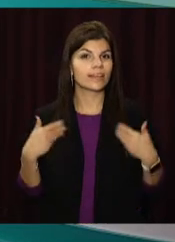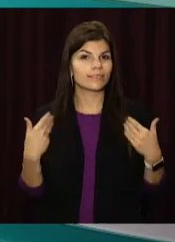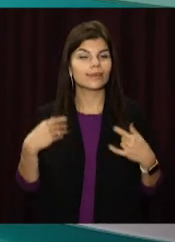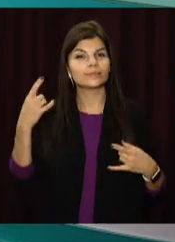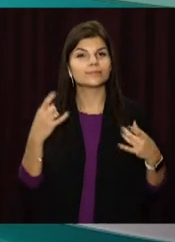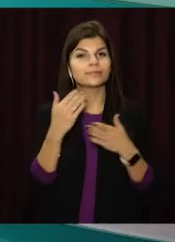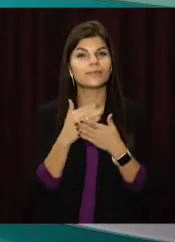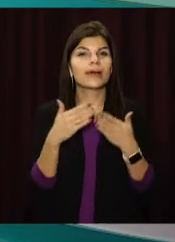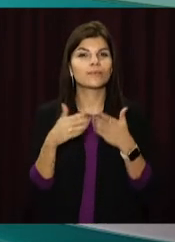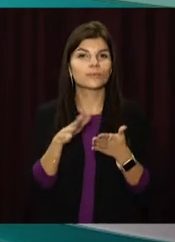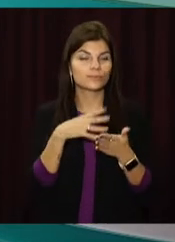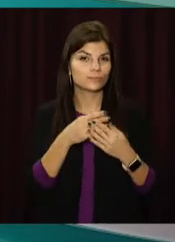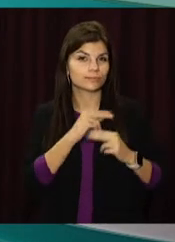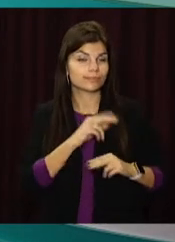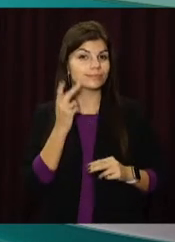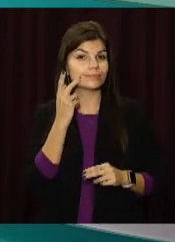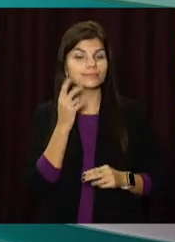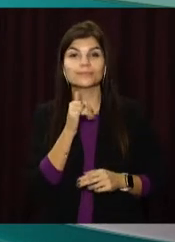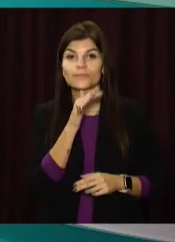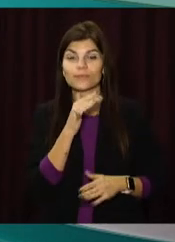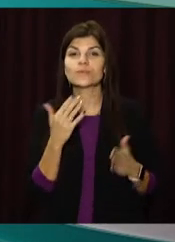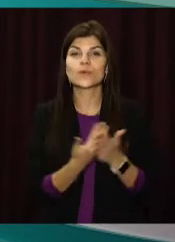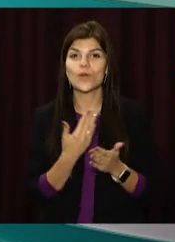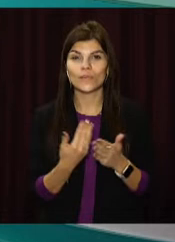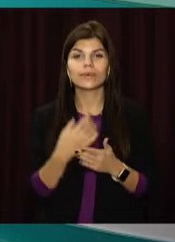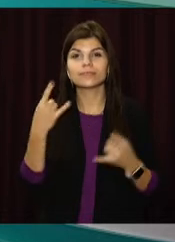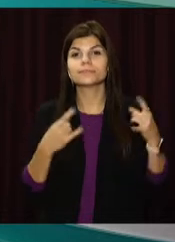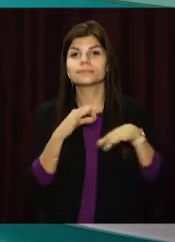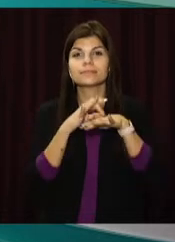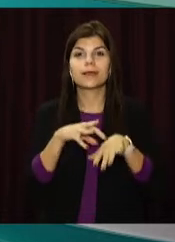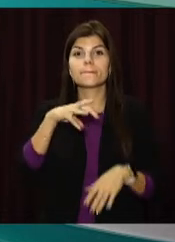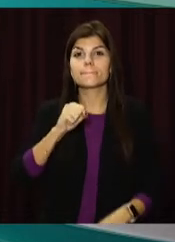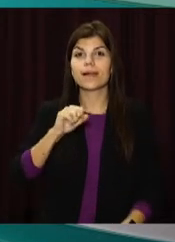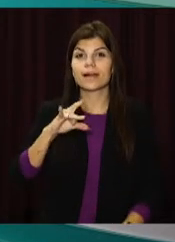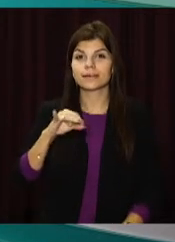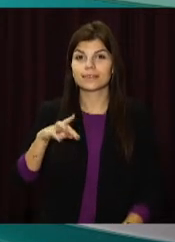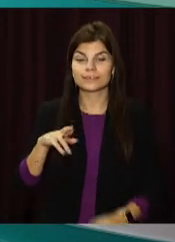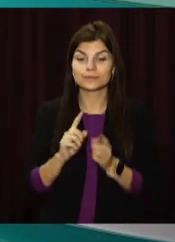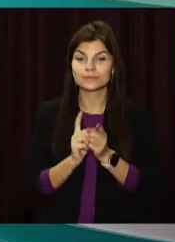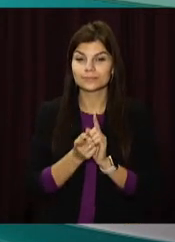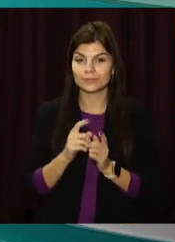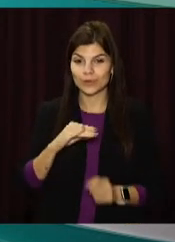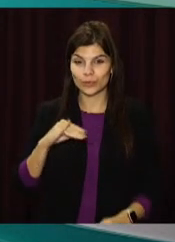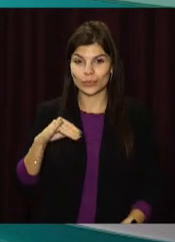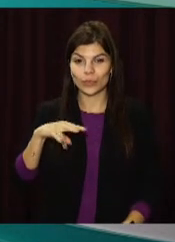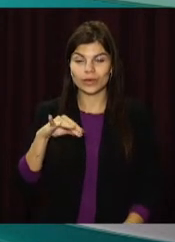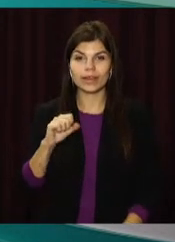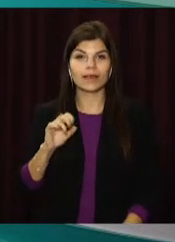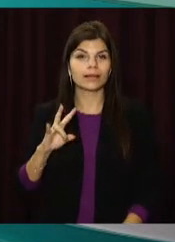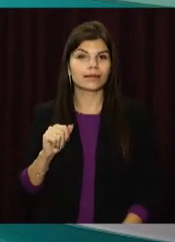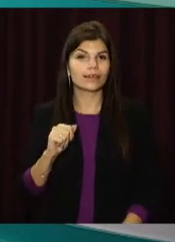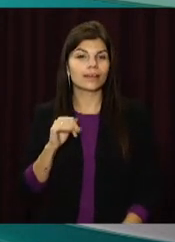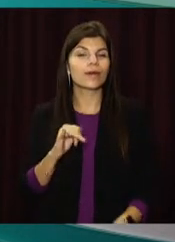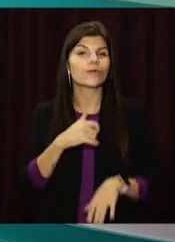Вітаю, відкритий продовжує свою роботу. Як завжди, оці порі новини. Для вас працюють Марія Требушенко та сурдоперекладачка Юліана